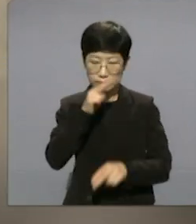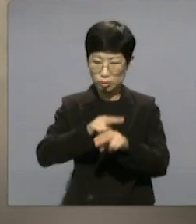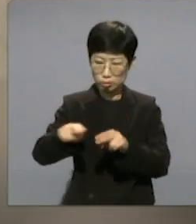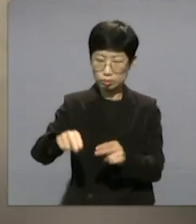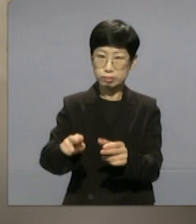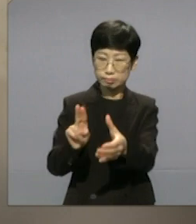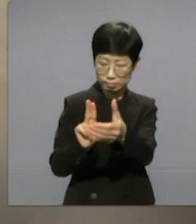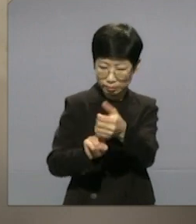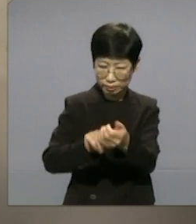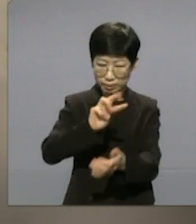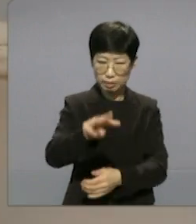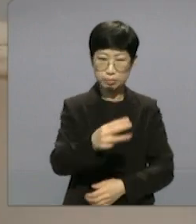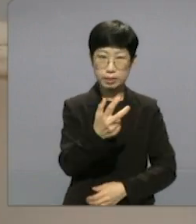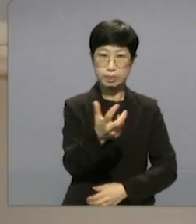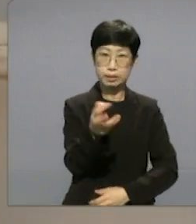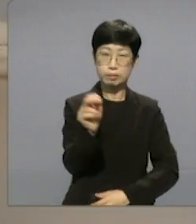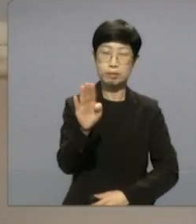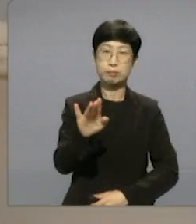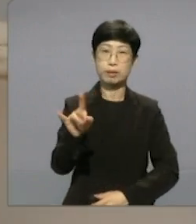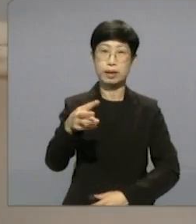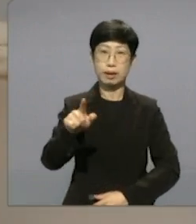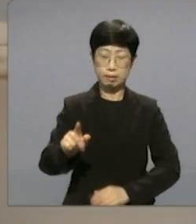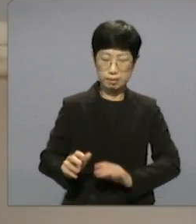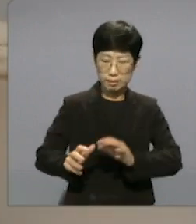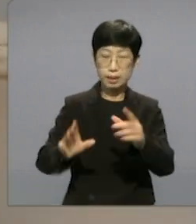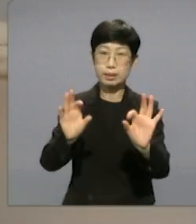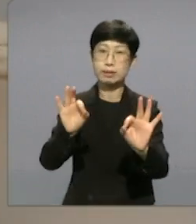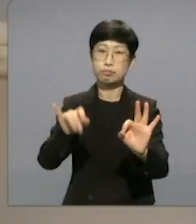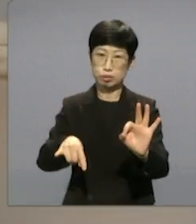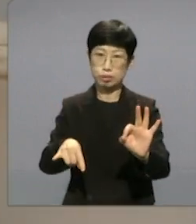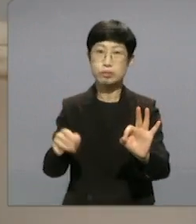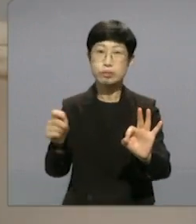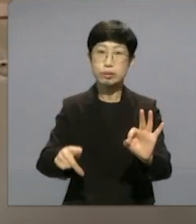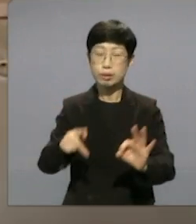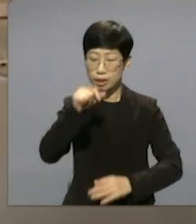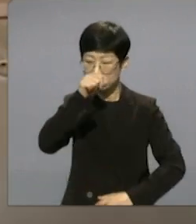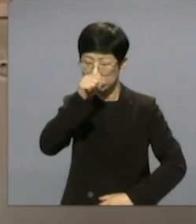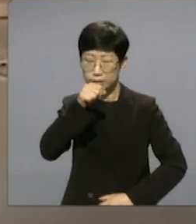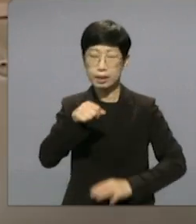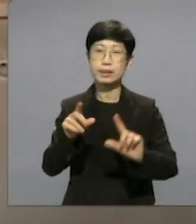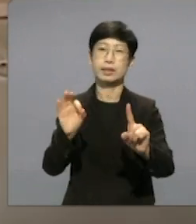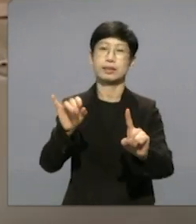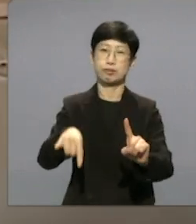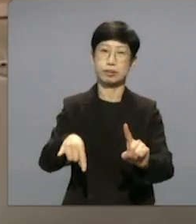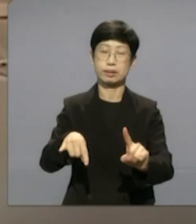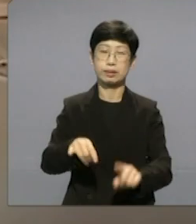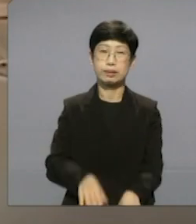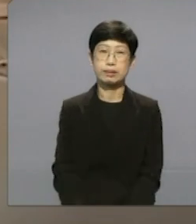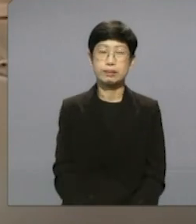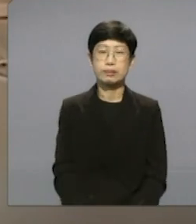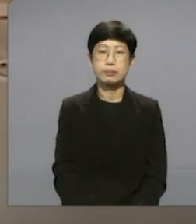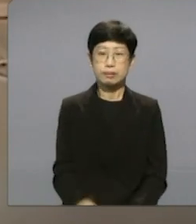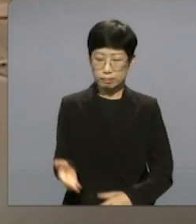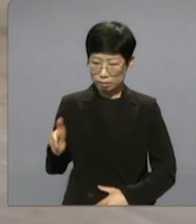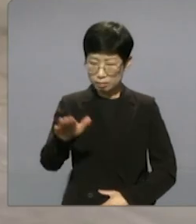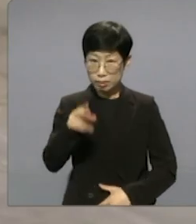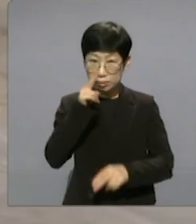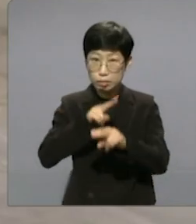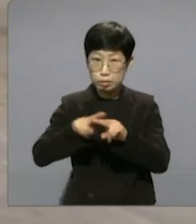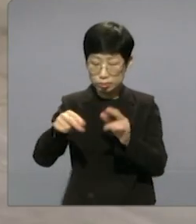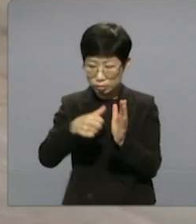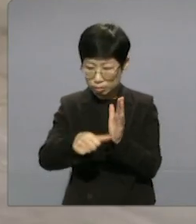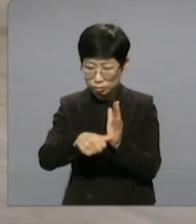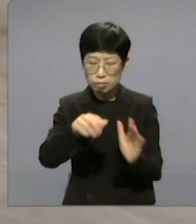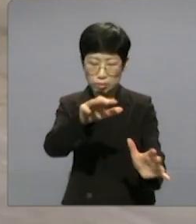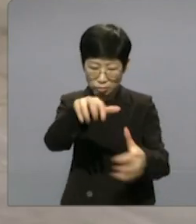석유 매장량은 370억 배럴로 세계 10대 상류구기자 아프리카 최대 생산국입니다 하지만 석유제품은